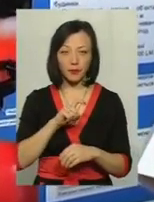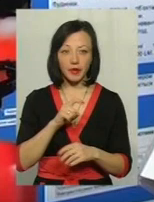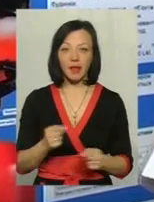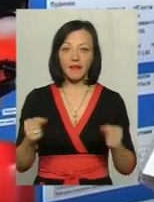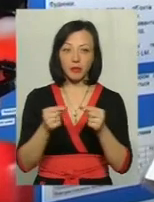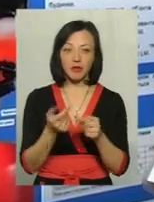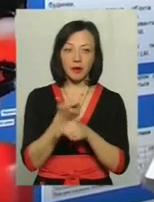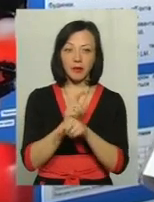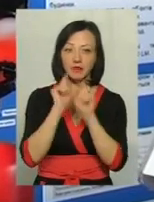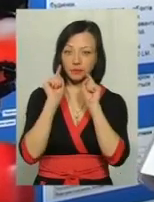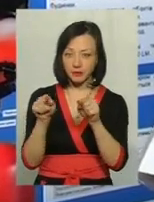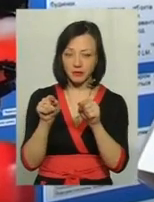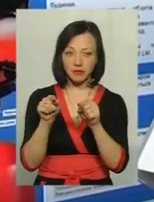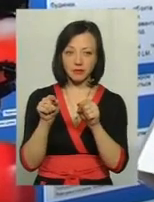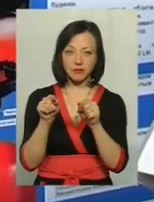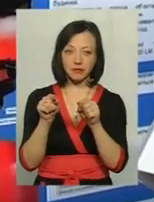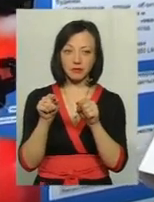Відповідно, перевага надавалася